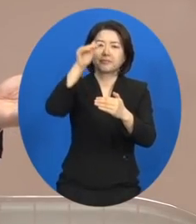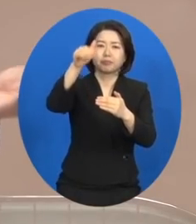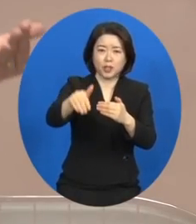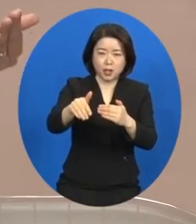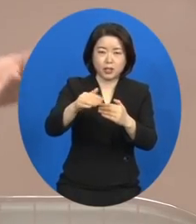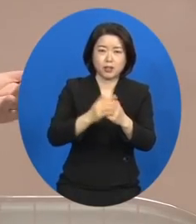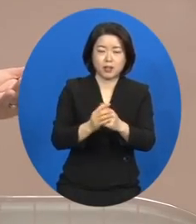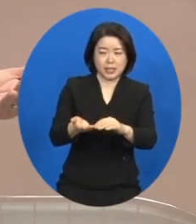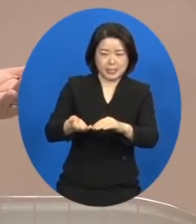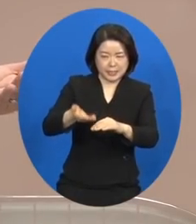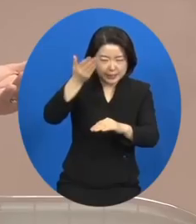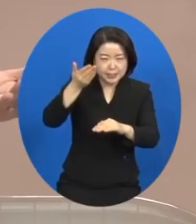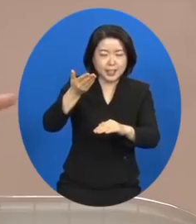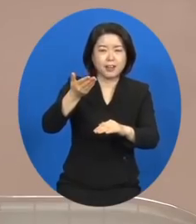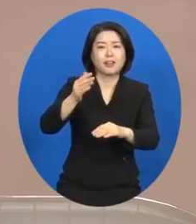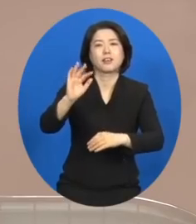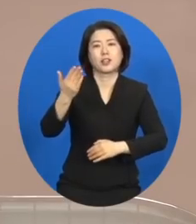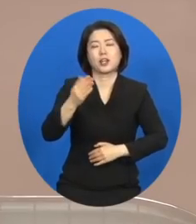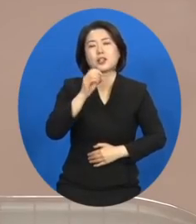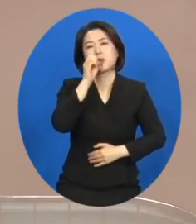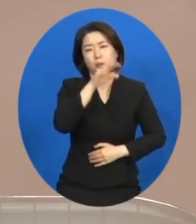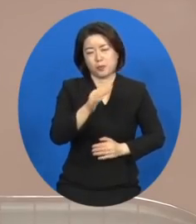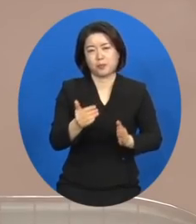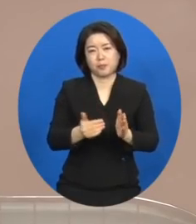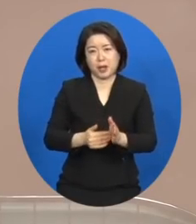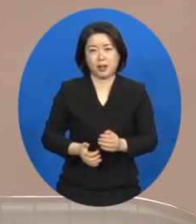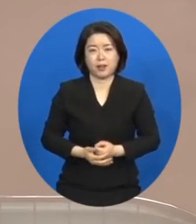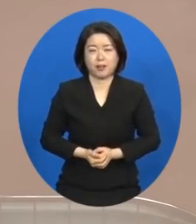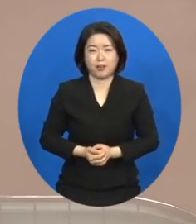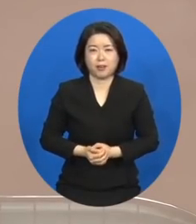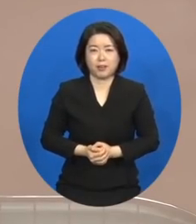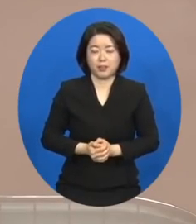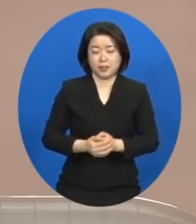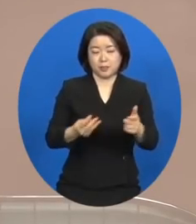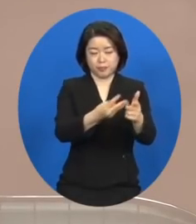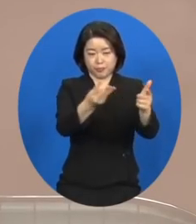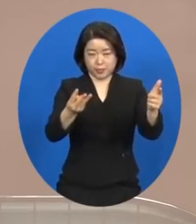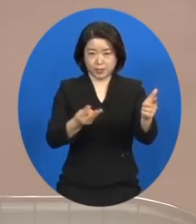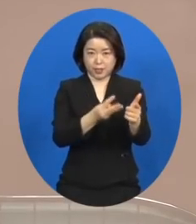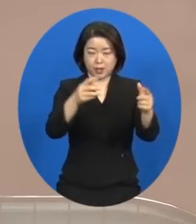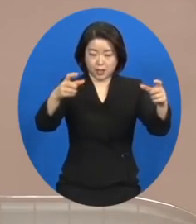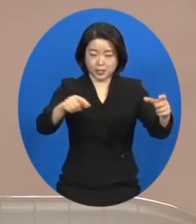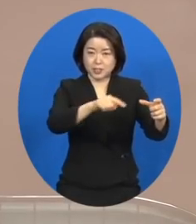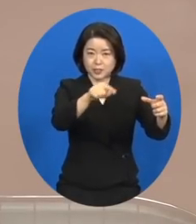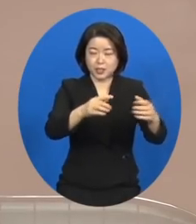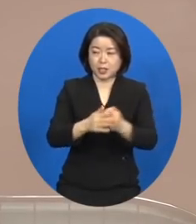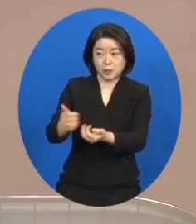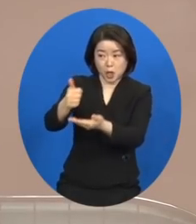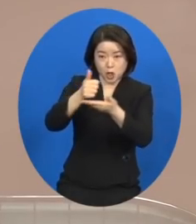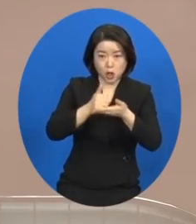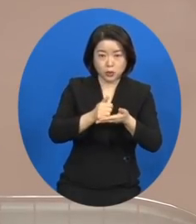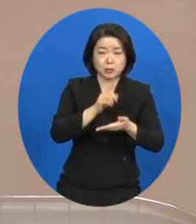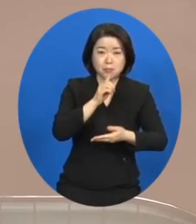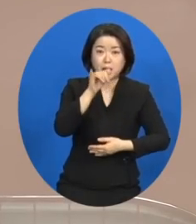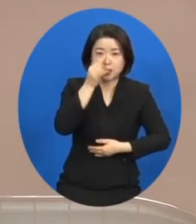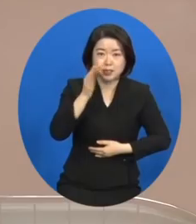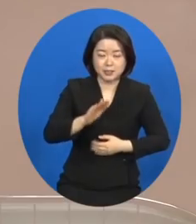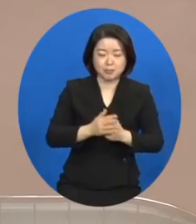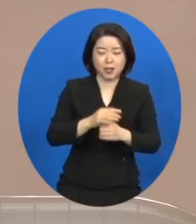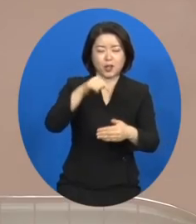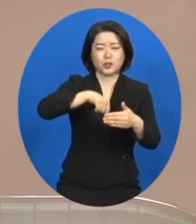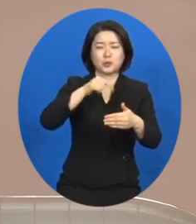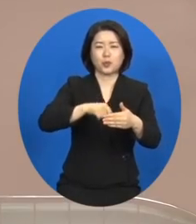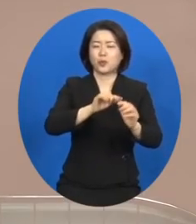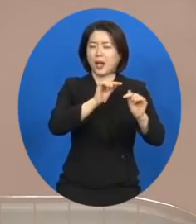된다라고 말씀을 하시는 거예요. 그러면서 지금 이 갈릴리 지역의 사람들이 영접한다고 하지만 실제로는 아님을